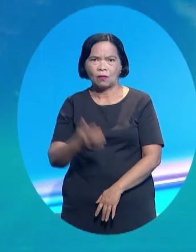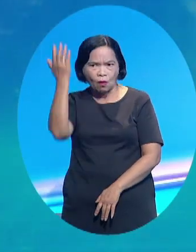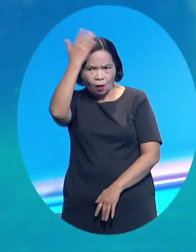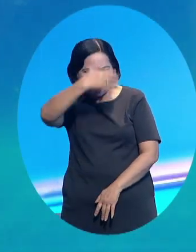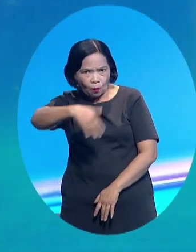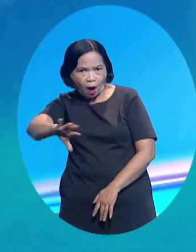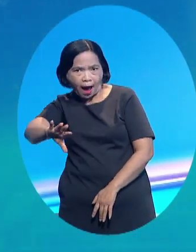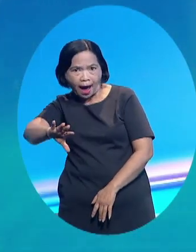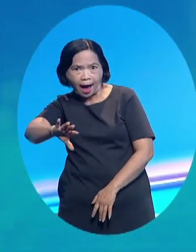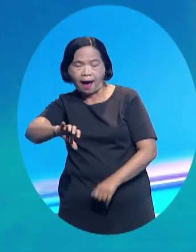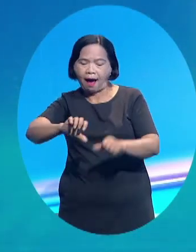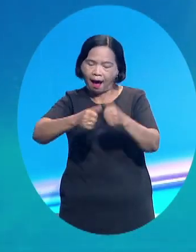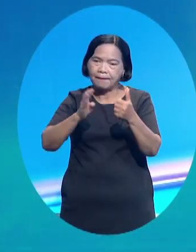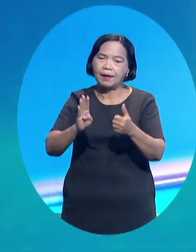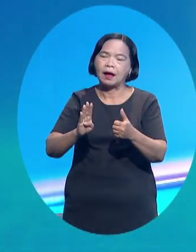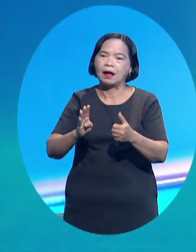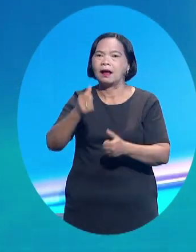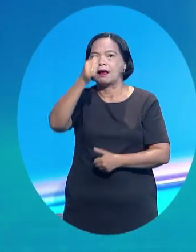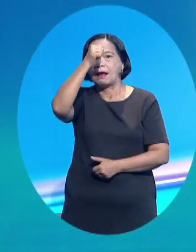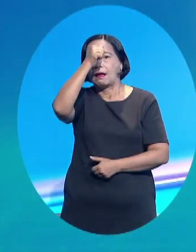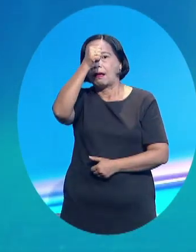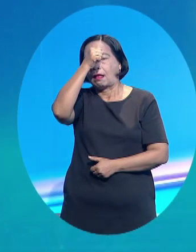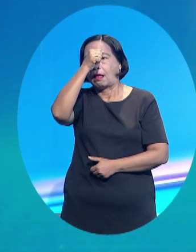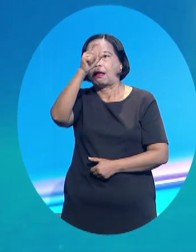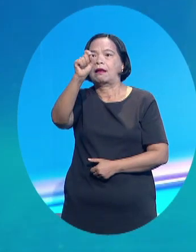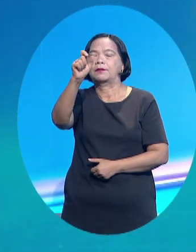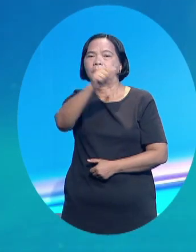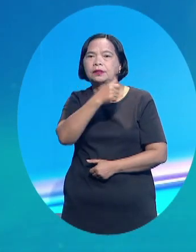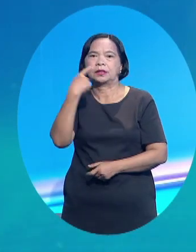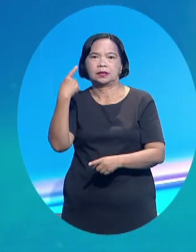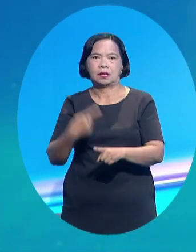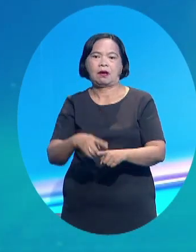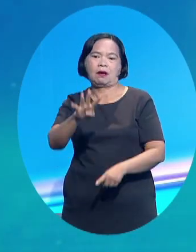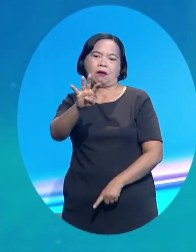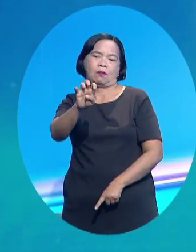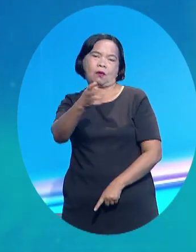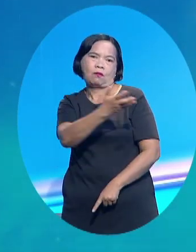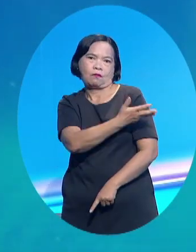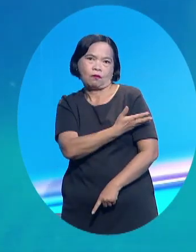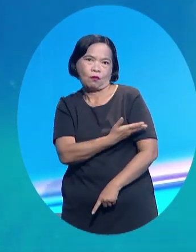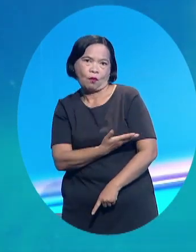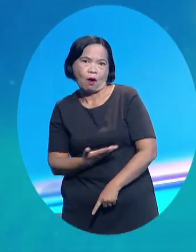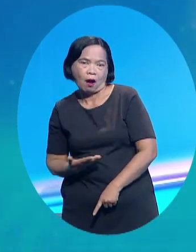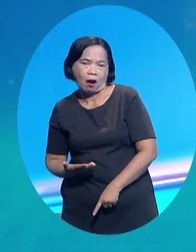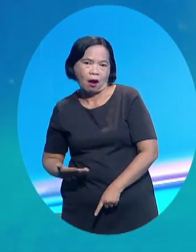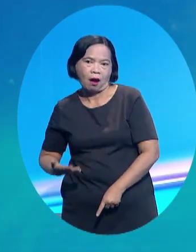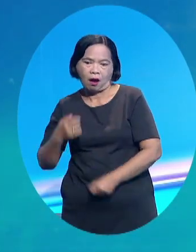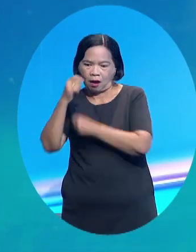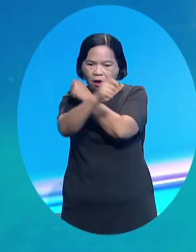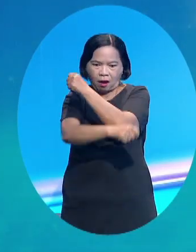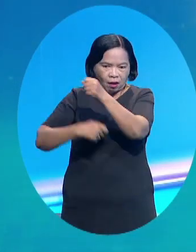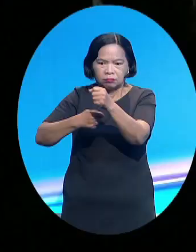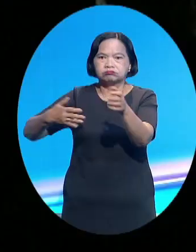Hôm qua, tại bang Andhra Pradesh, miền Nam Ấn Độ, ít nhất 10 người thiệt mạng và 40 người bị thương trong vụ va chạm giữa hai đoàn tàu chở khách.